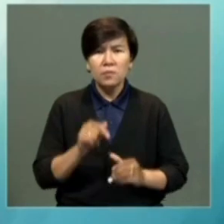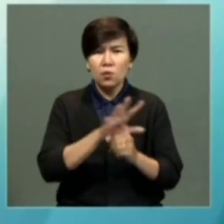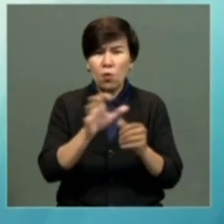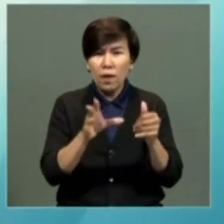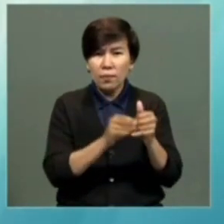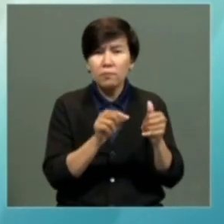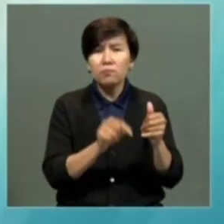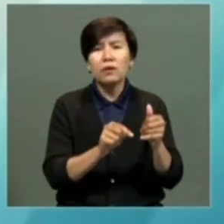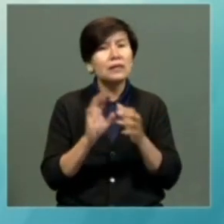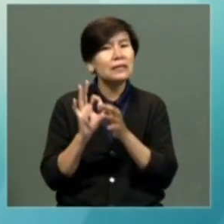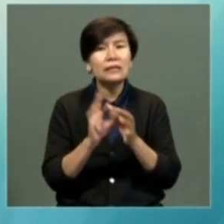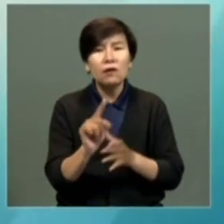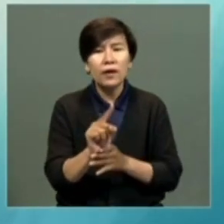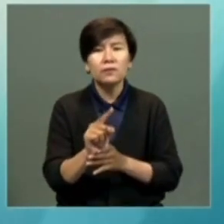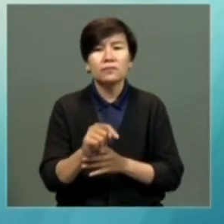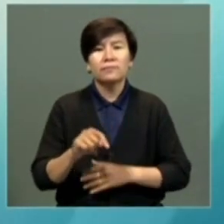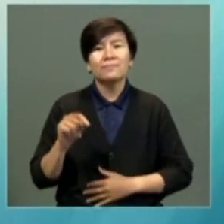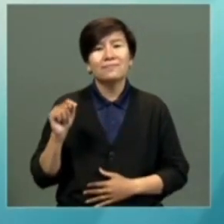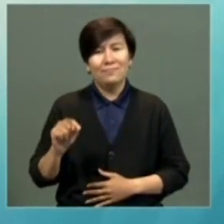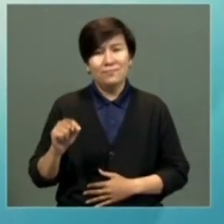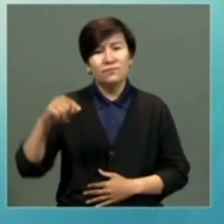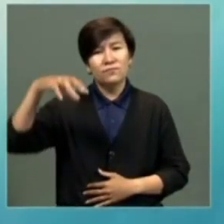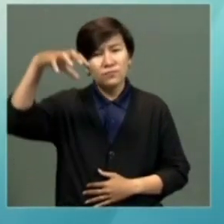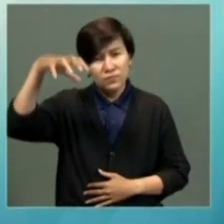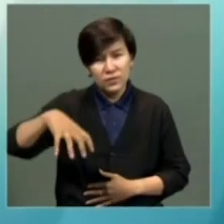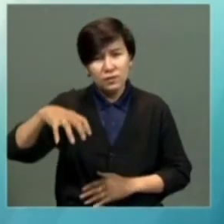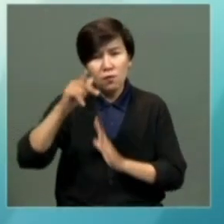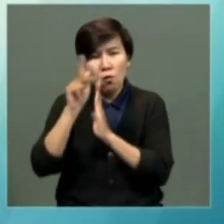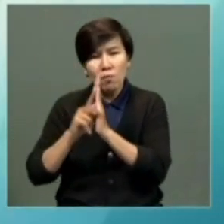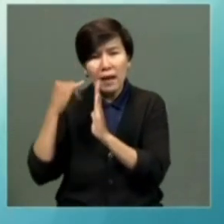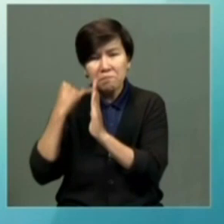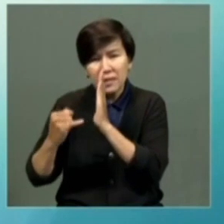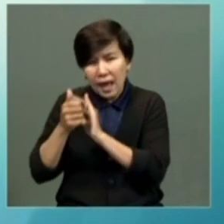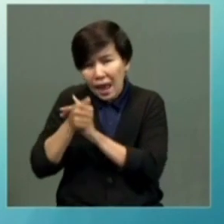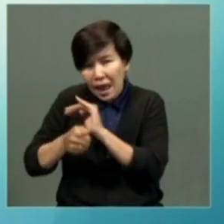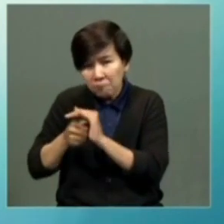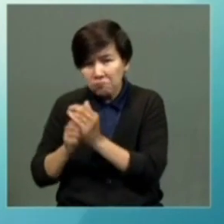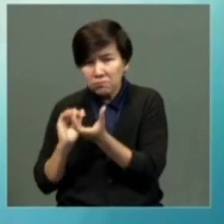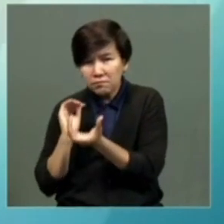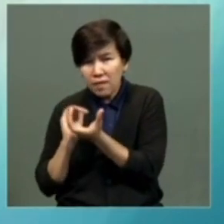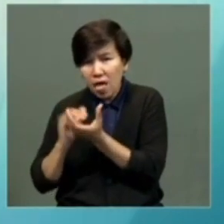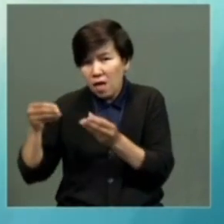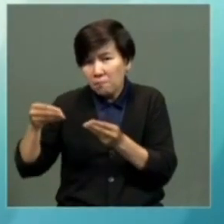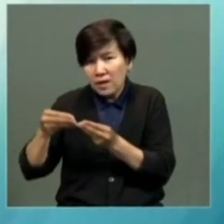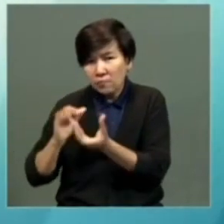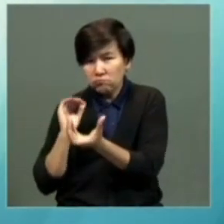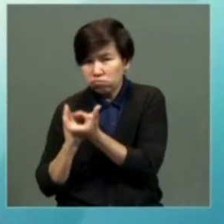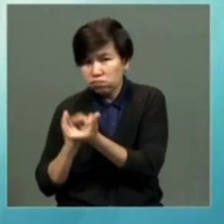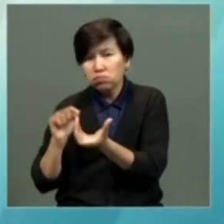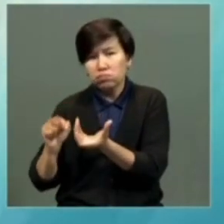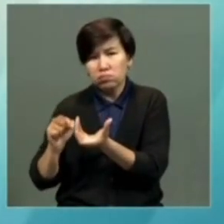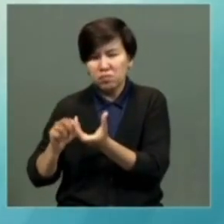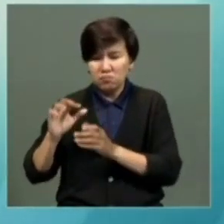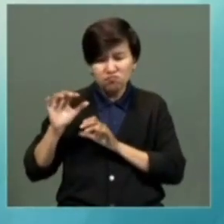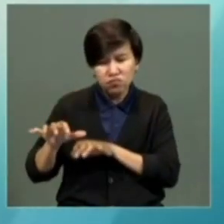องกับการเข้าไปข้องแวะกับสถานที่ลักลอบเล่นการพนันซึ่งเป็นข่าวคราวกันไปตรงนี้ของ